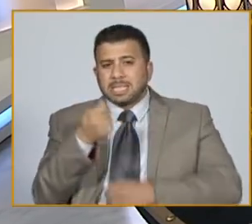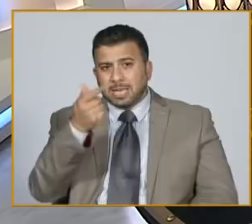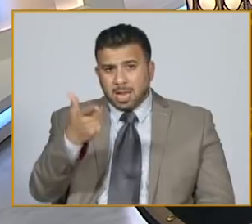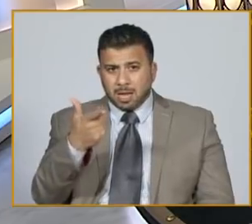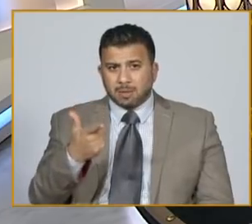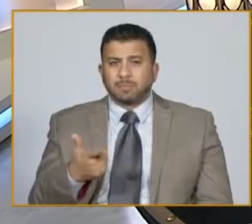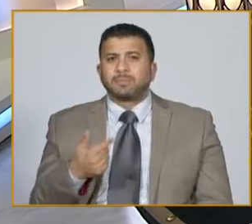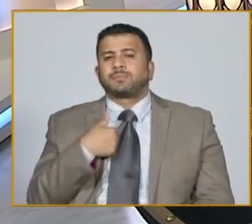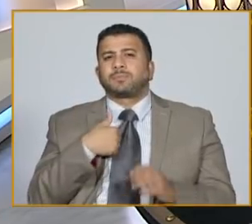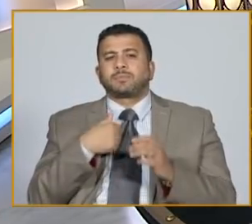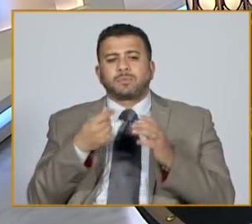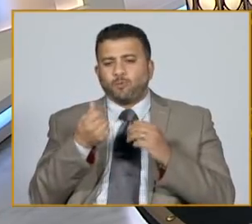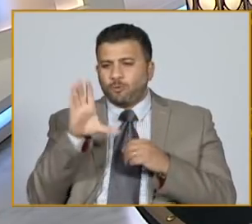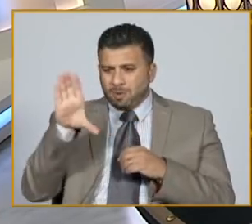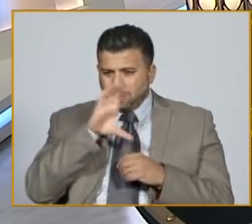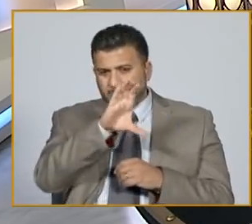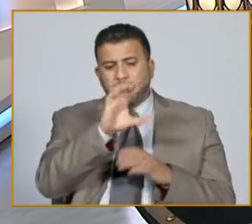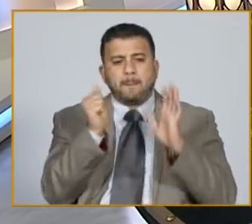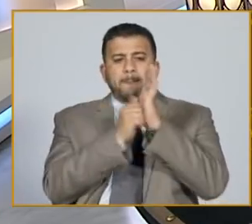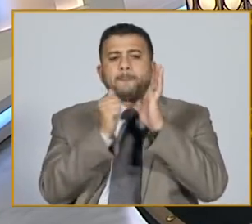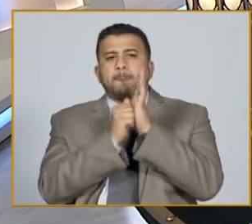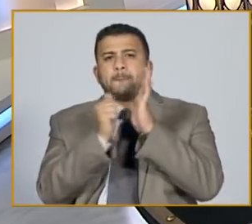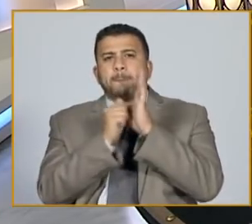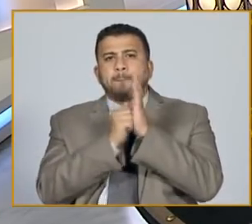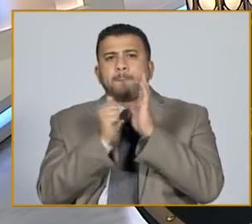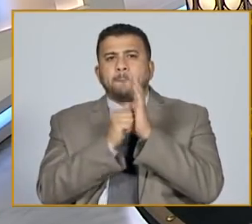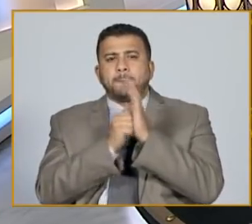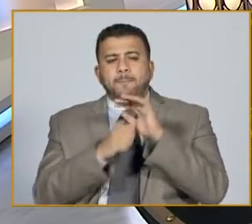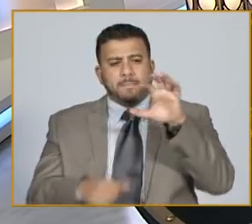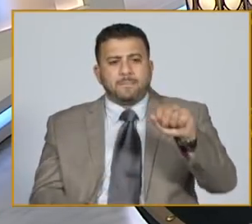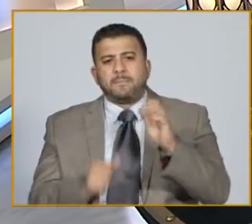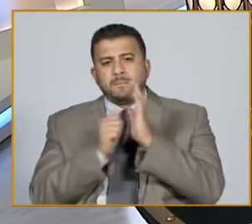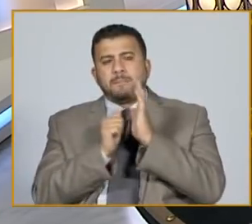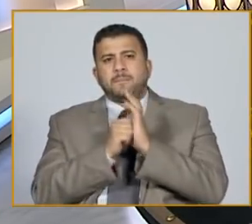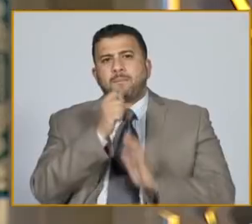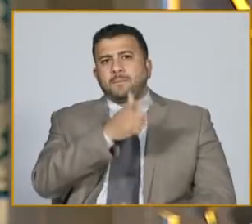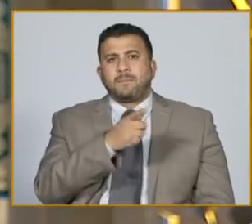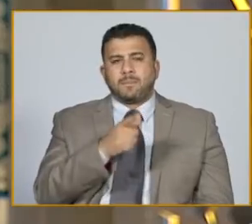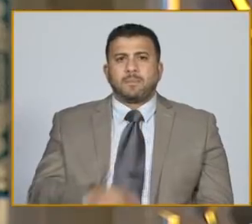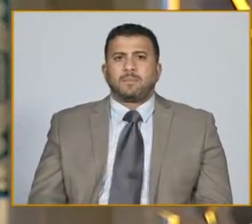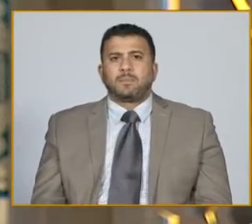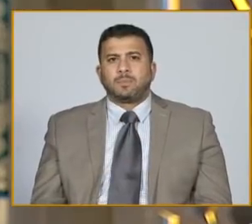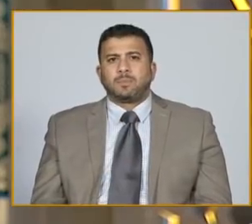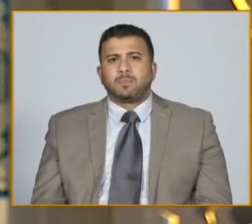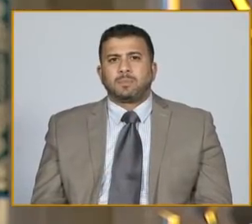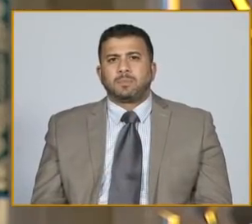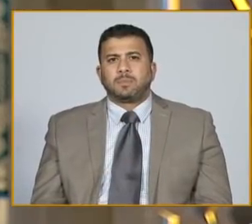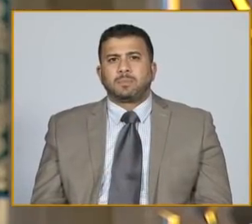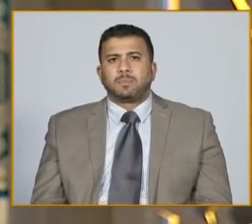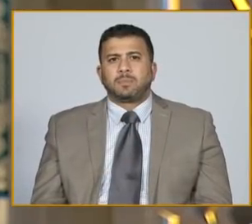اشتريت فيه بيت. نعم. وأنت الوريث الوحيد يا أبو خطاب؟ نعم. أنت الوريث